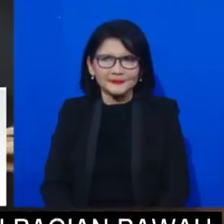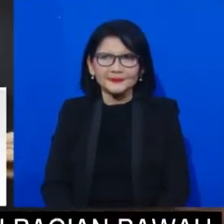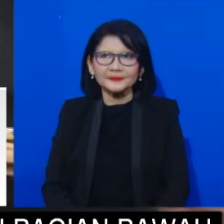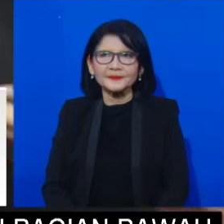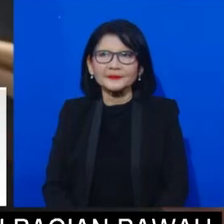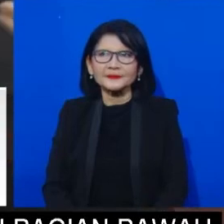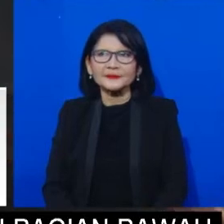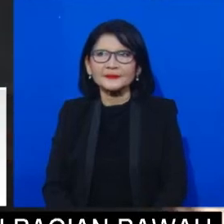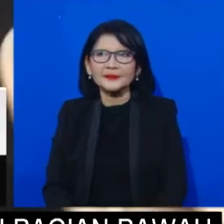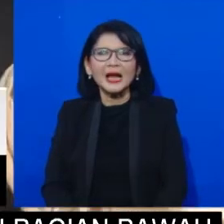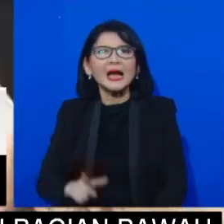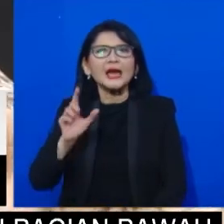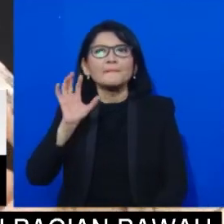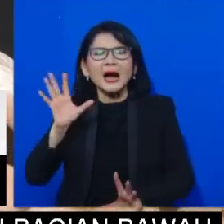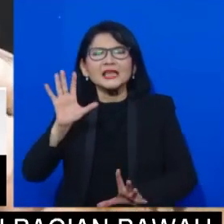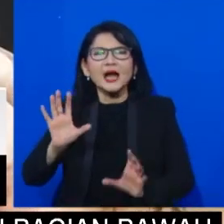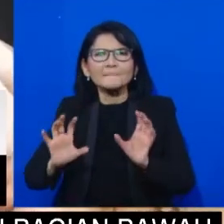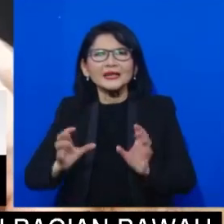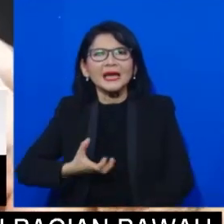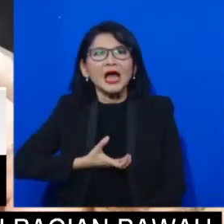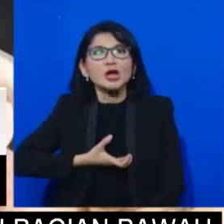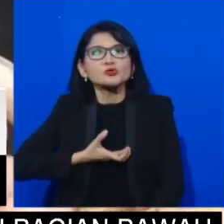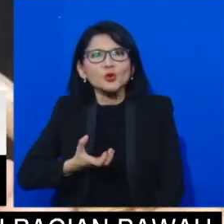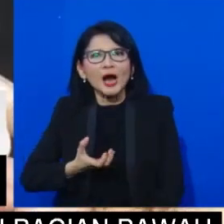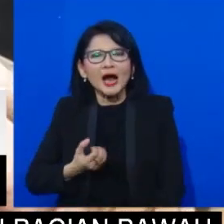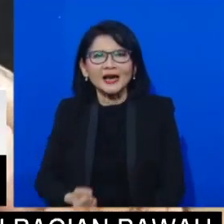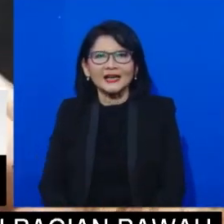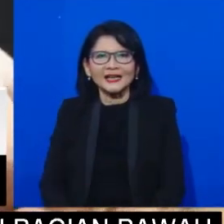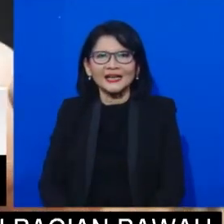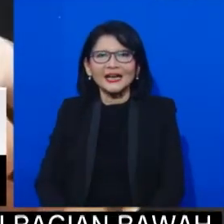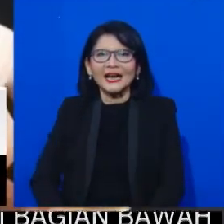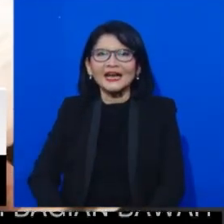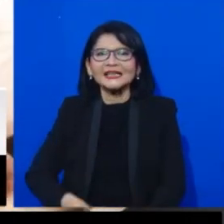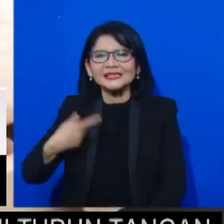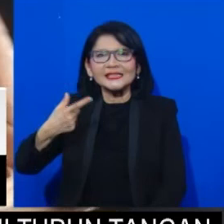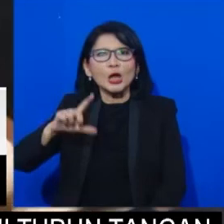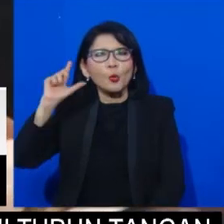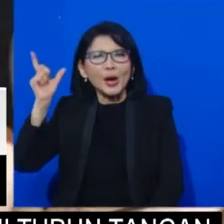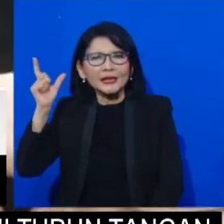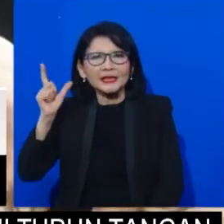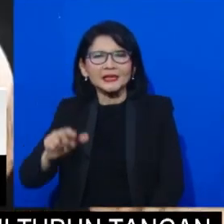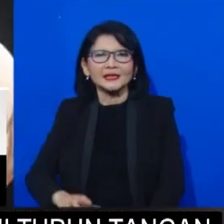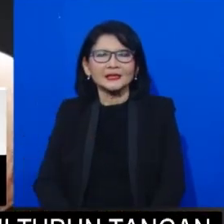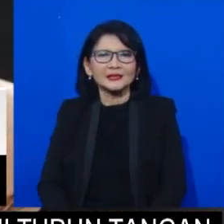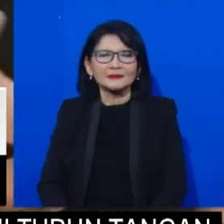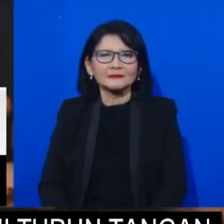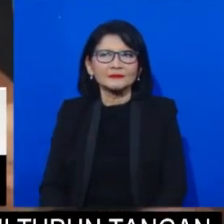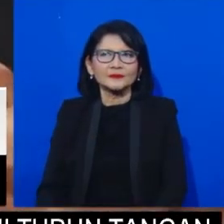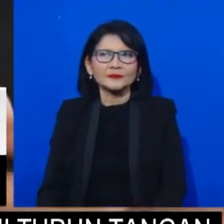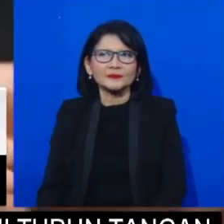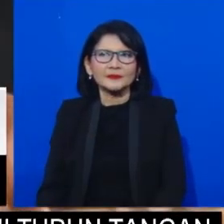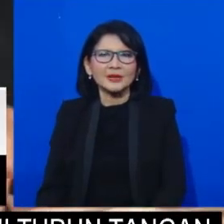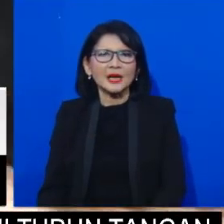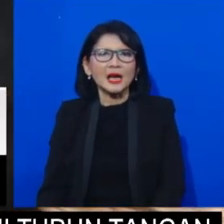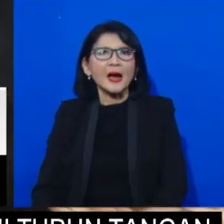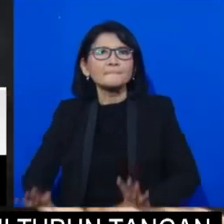Fotografi ini banyak diminati oleh pasar mancanegara, terutama dari Hawaii dan Maldives, yang kebanyakan